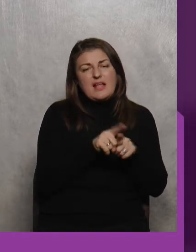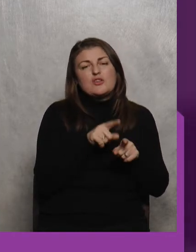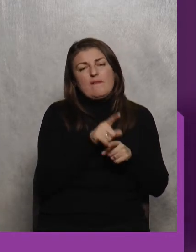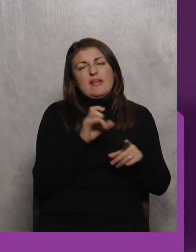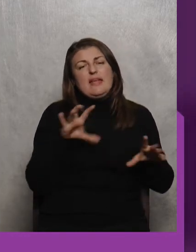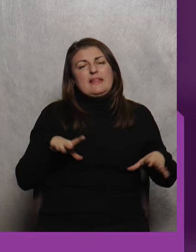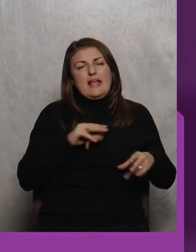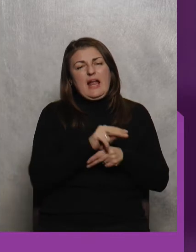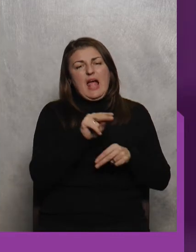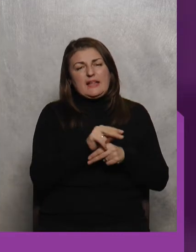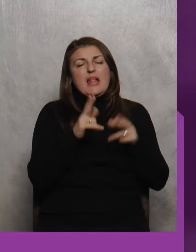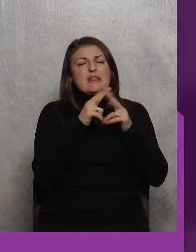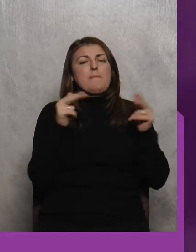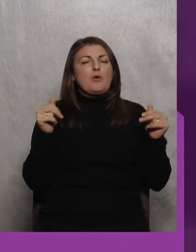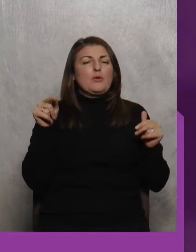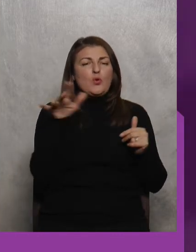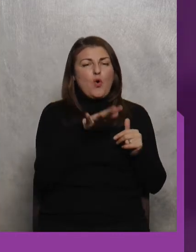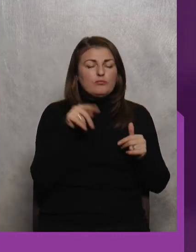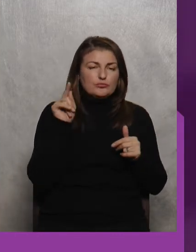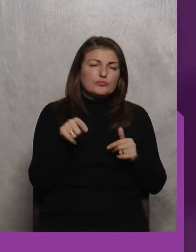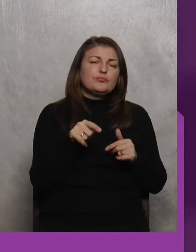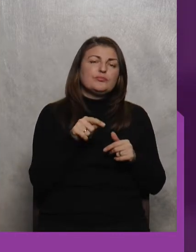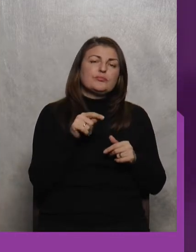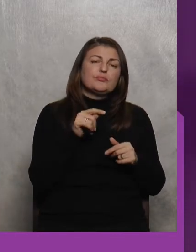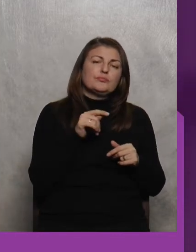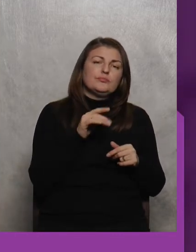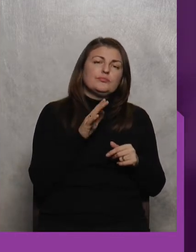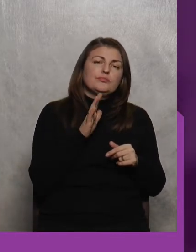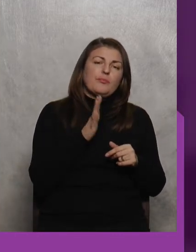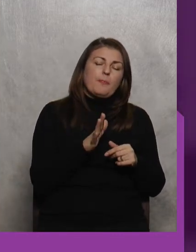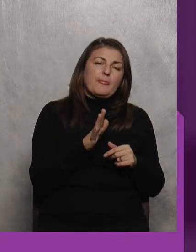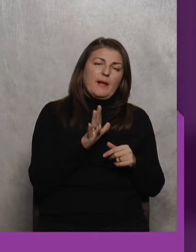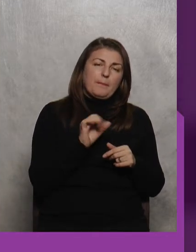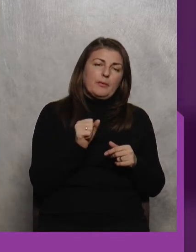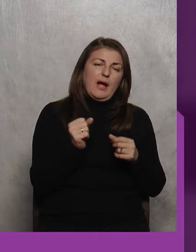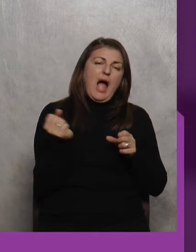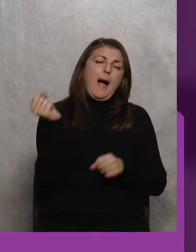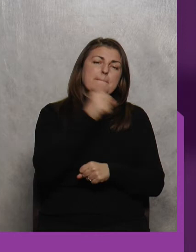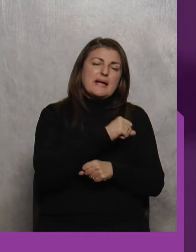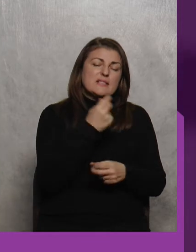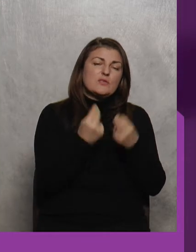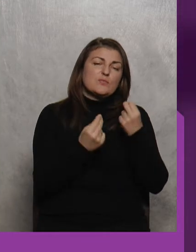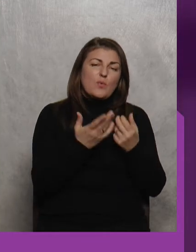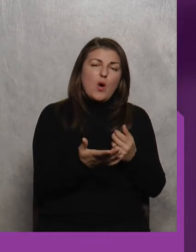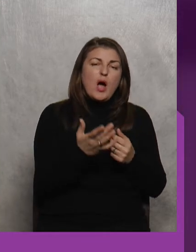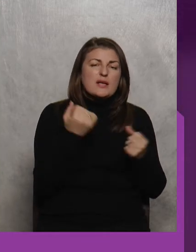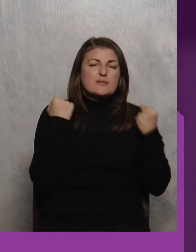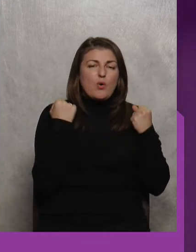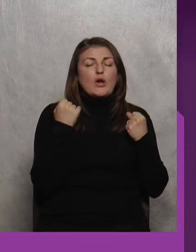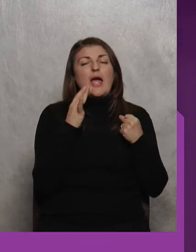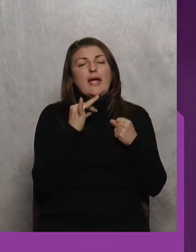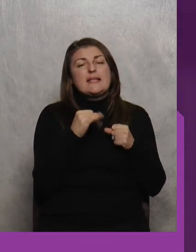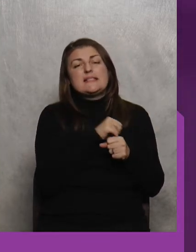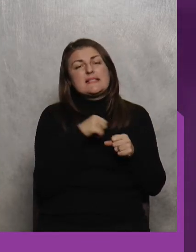він і тренером Дніпропетровщини по армспорту, по армреслінгу,